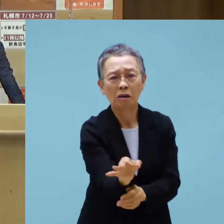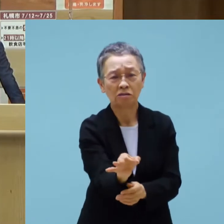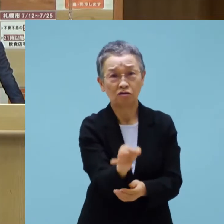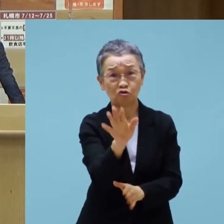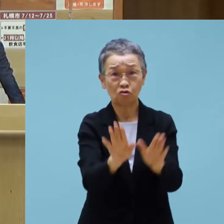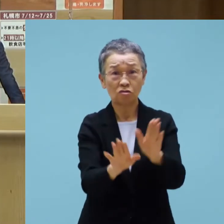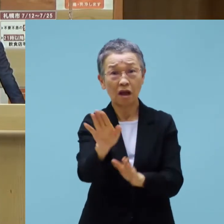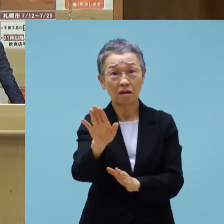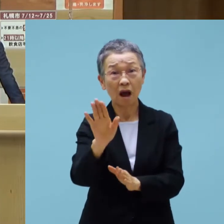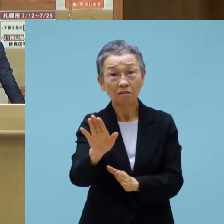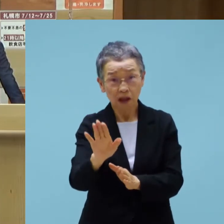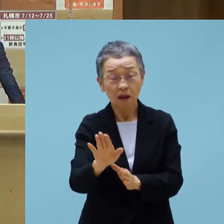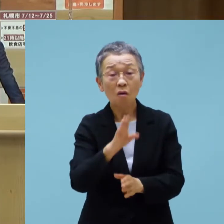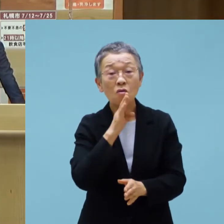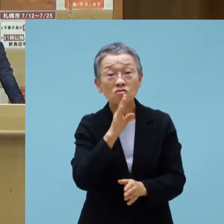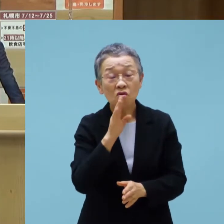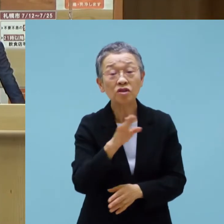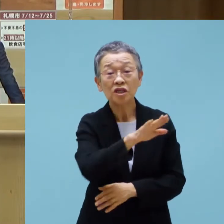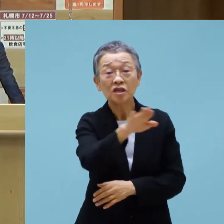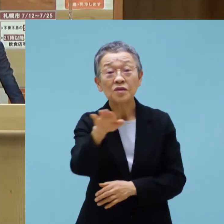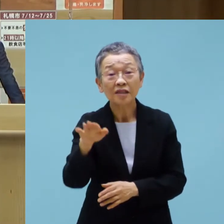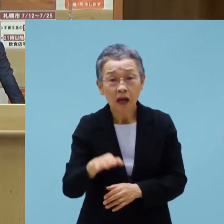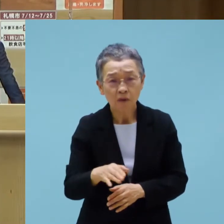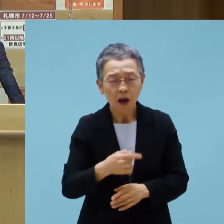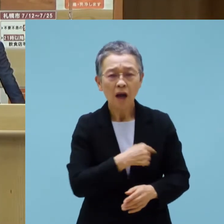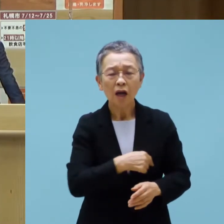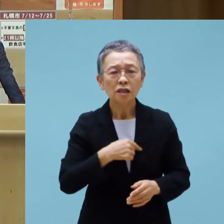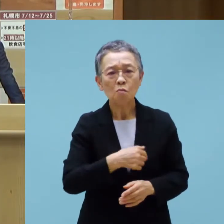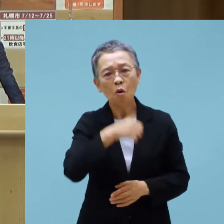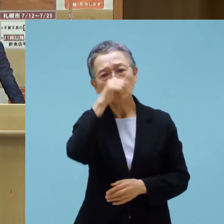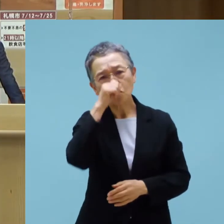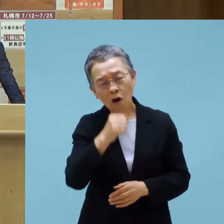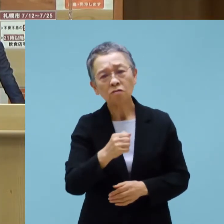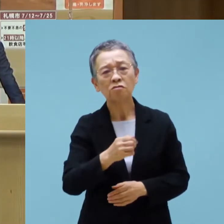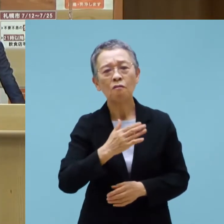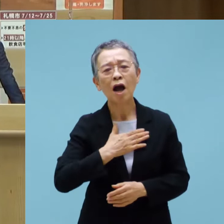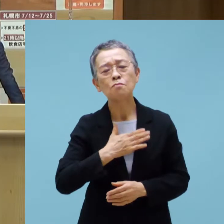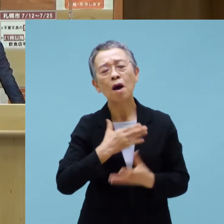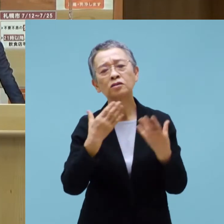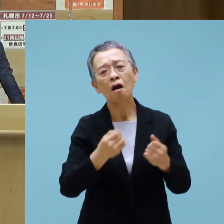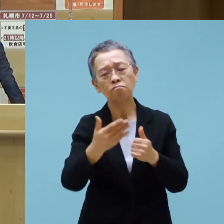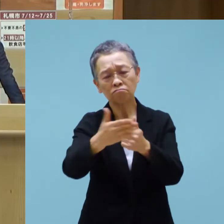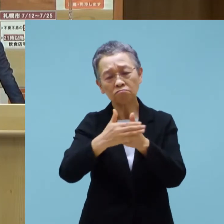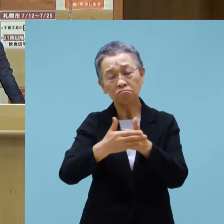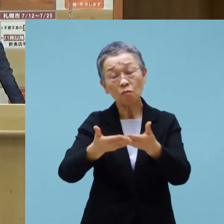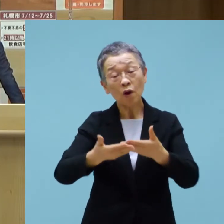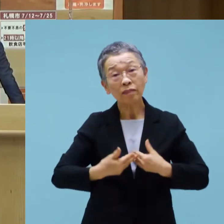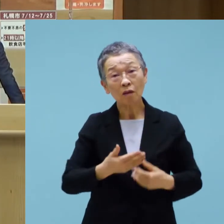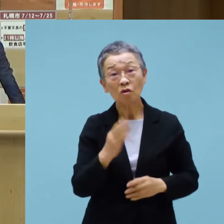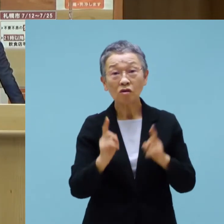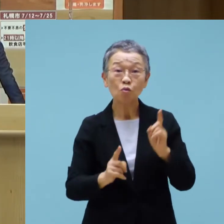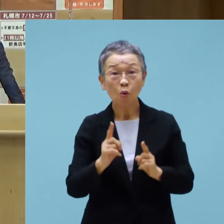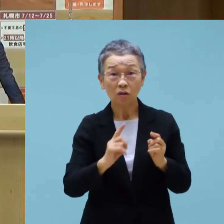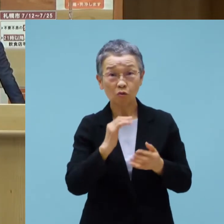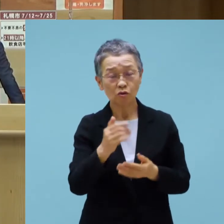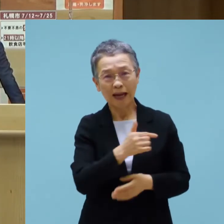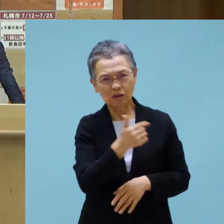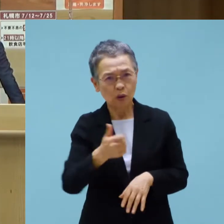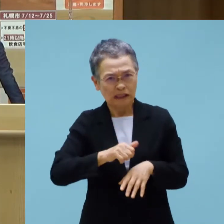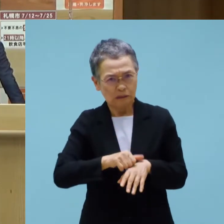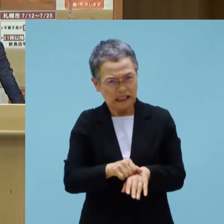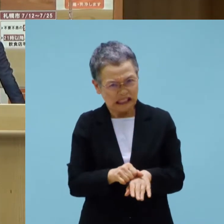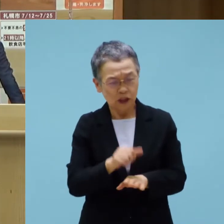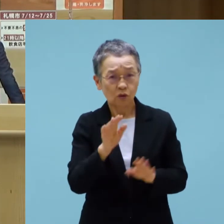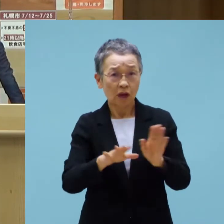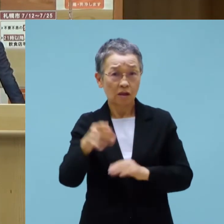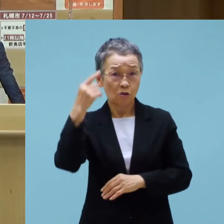状況で本当に皆さんあそうですかって言って応じてくれるかっていうとなかなか私は今厳しいんじゃないかって思ってます。それと飲食店